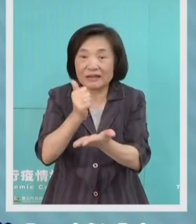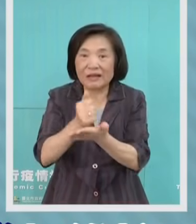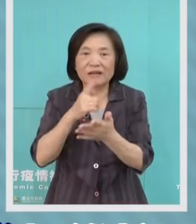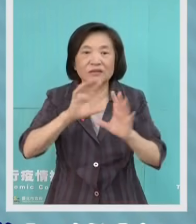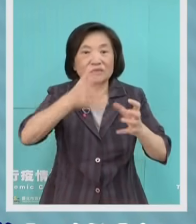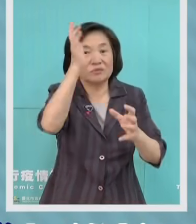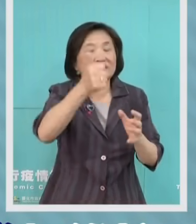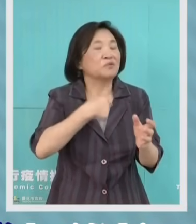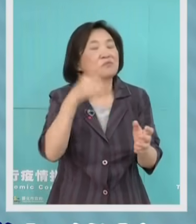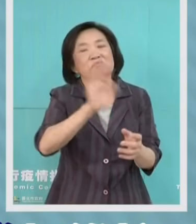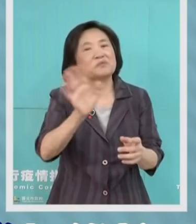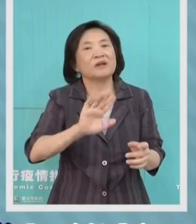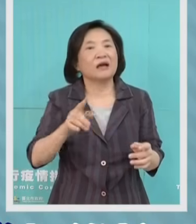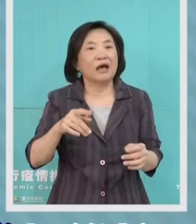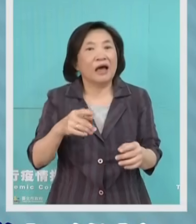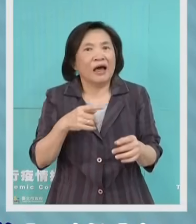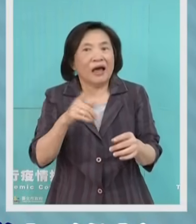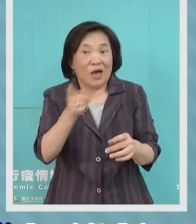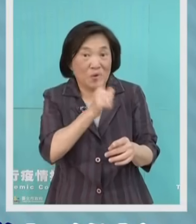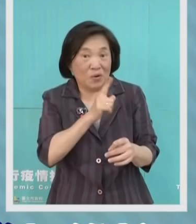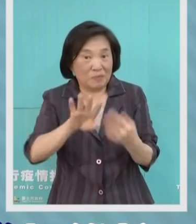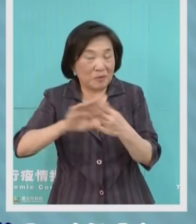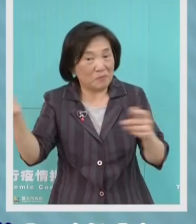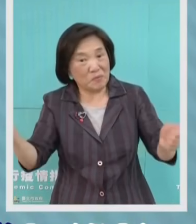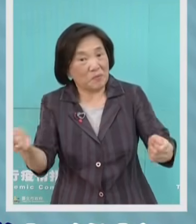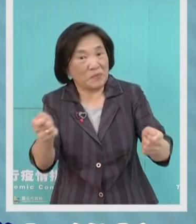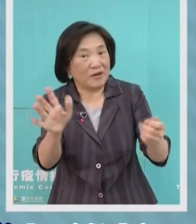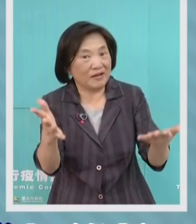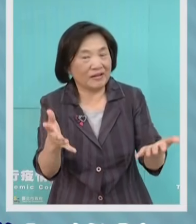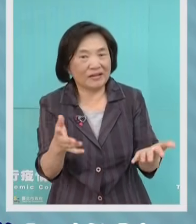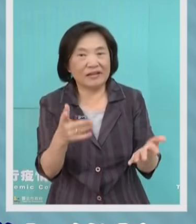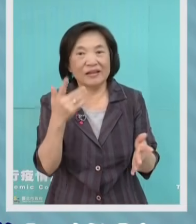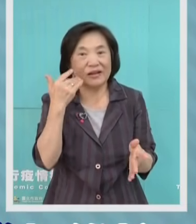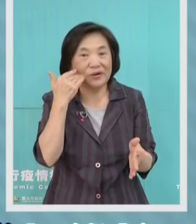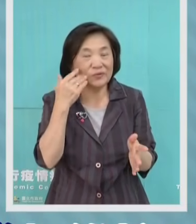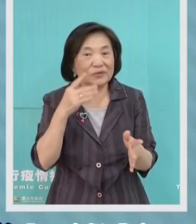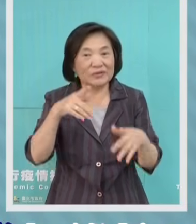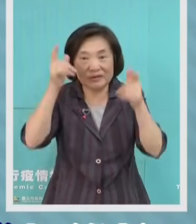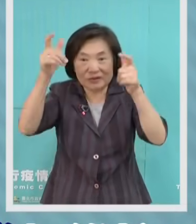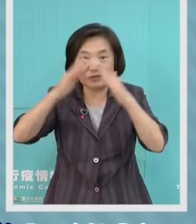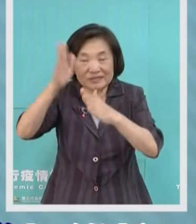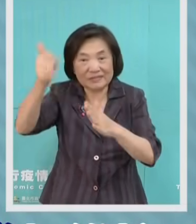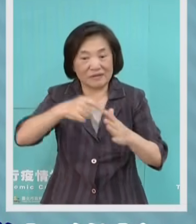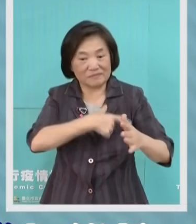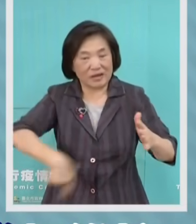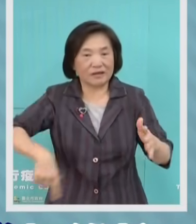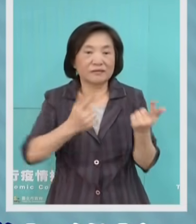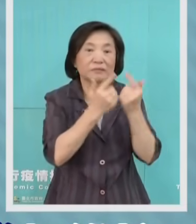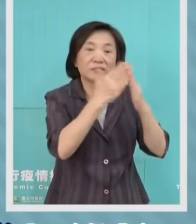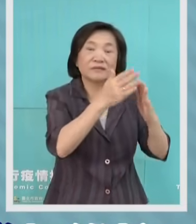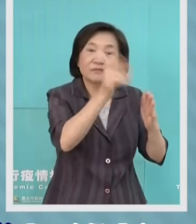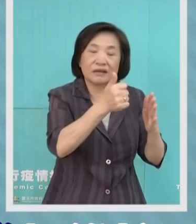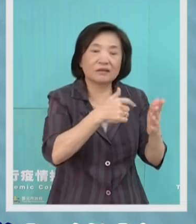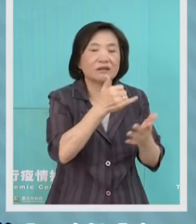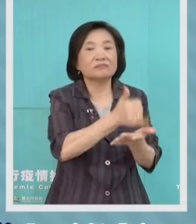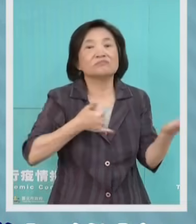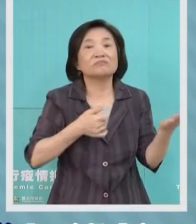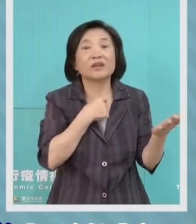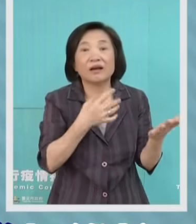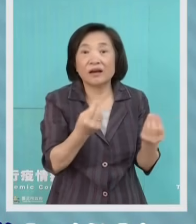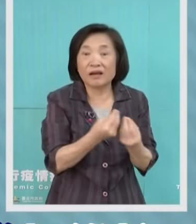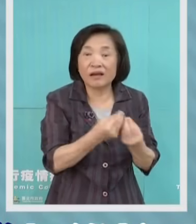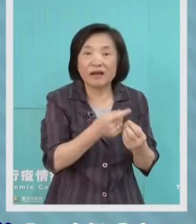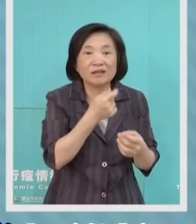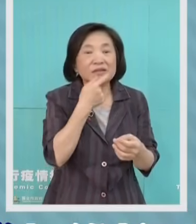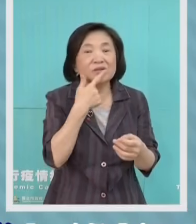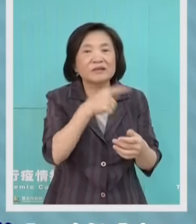总统，是有这样子的说法吗？然后如果选高雄的话，也是要先辞台北市长，这样是不是就会变成落